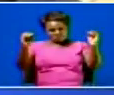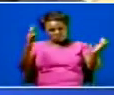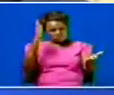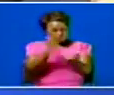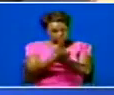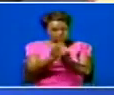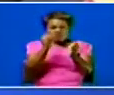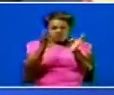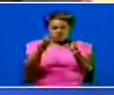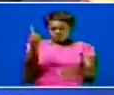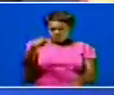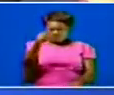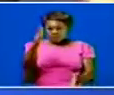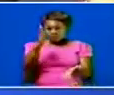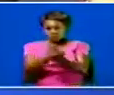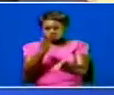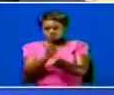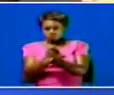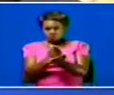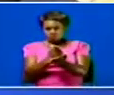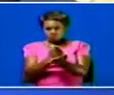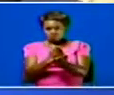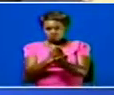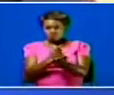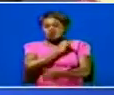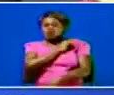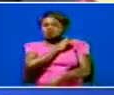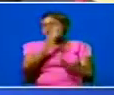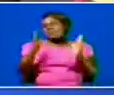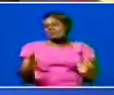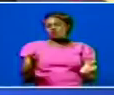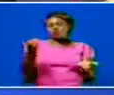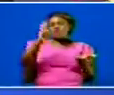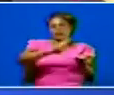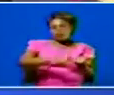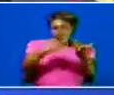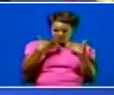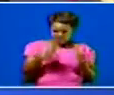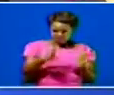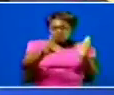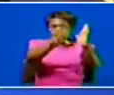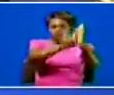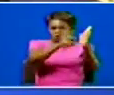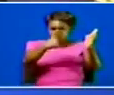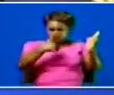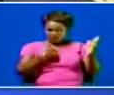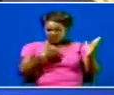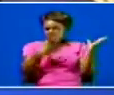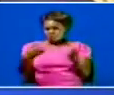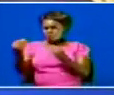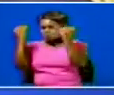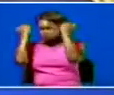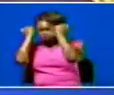Kama alikosea, si ule complainant aliandikisha, si kuna sheria, si wataenda